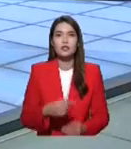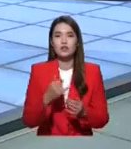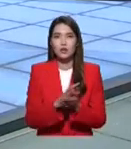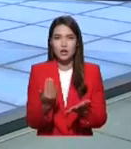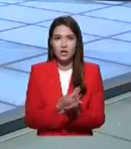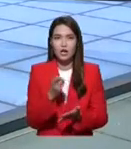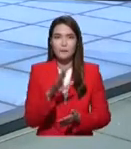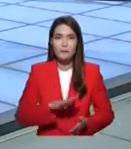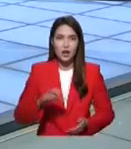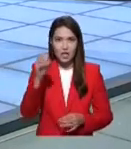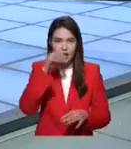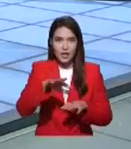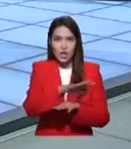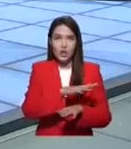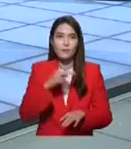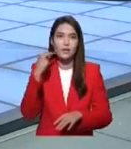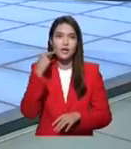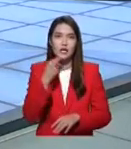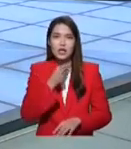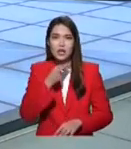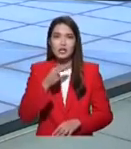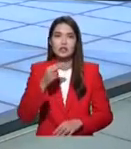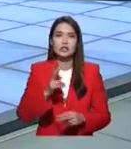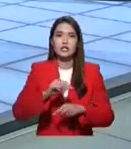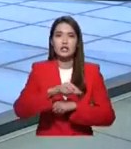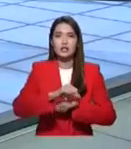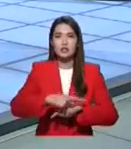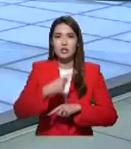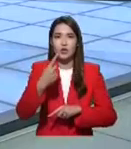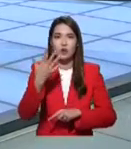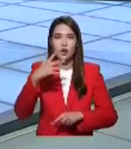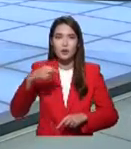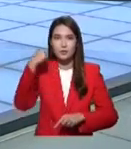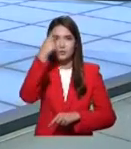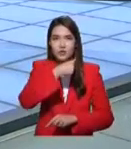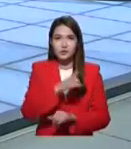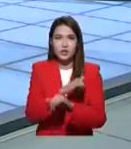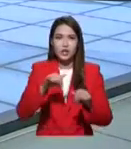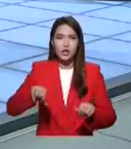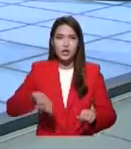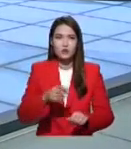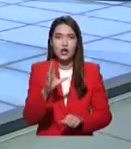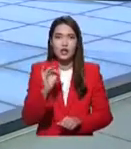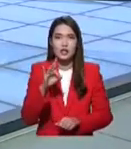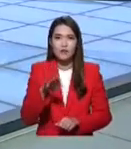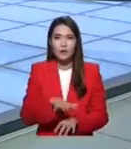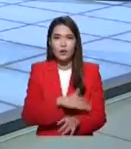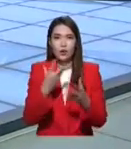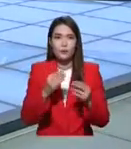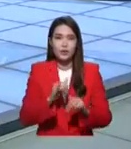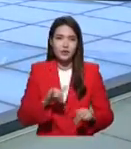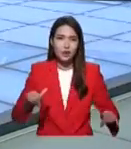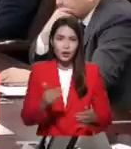Жалғастырайық. Батыс Еуропа, Батыс Қытай транзиттік дәлізінің іске қосылғанына 5 жылдан асса да, жол бойындағы сервисті әлі күнге дейін дамыта алмай